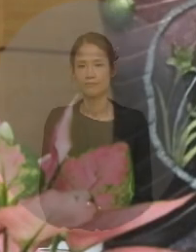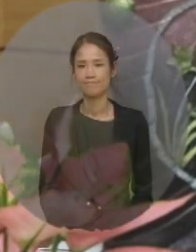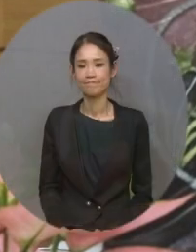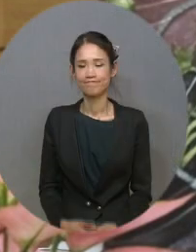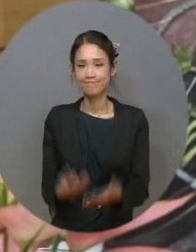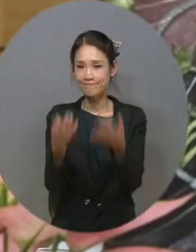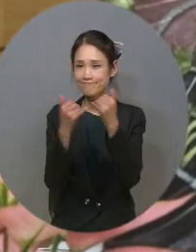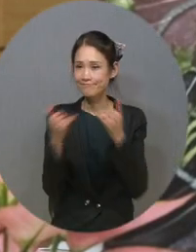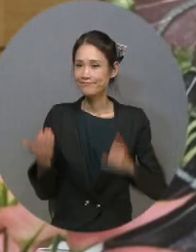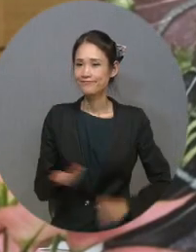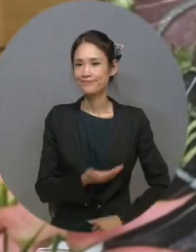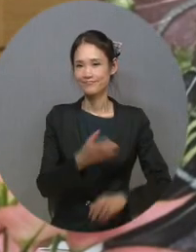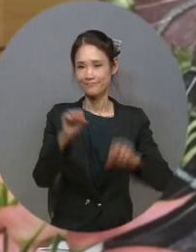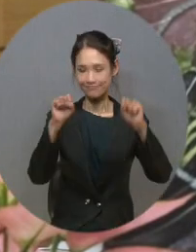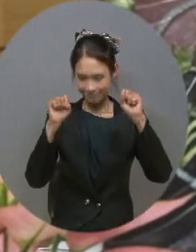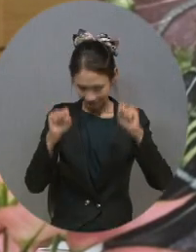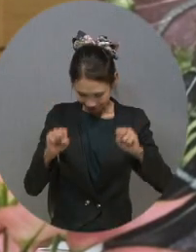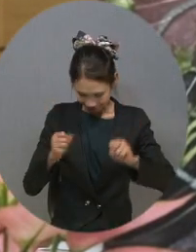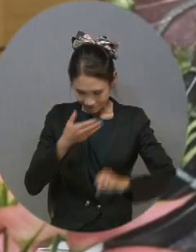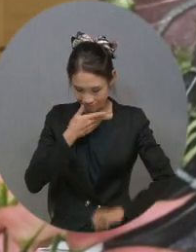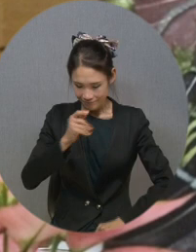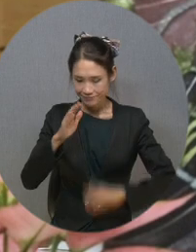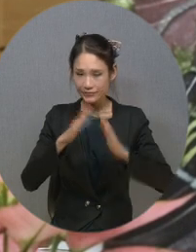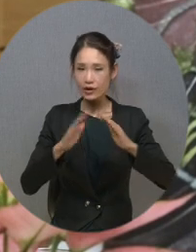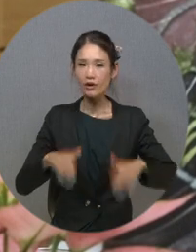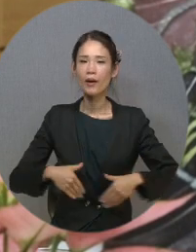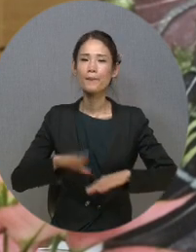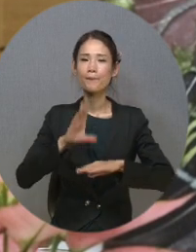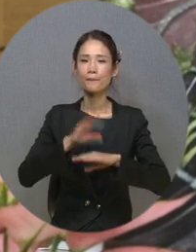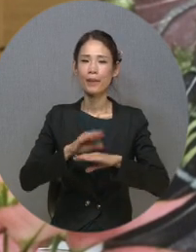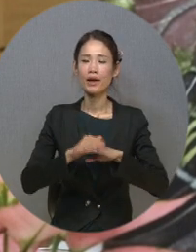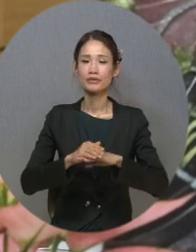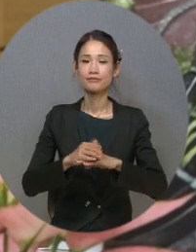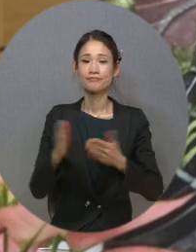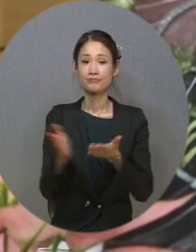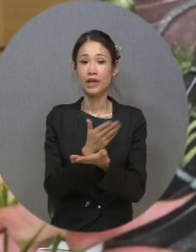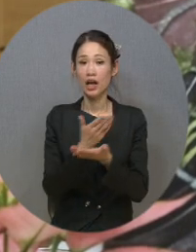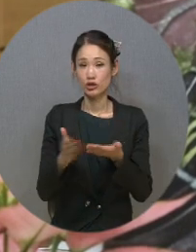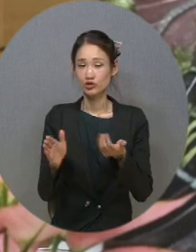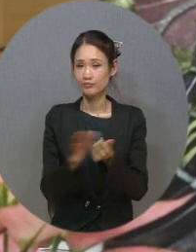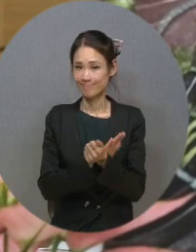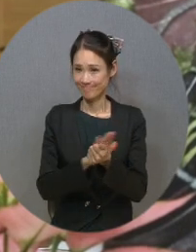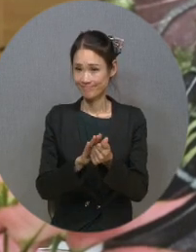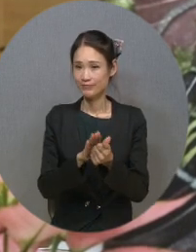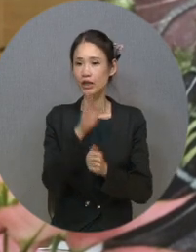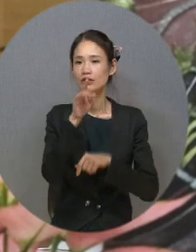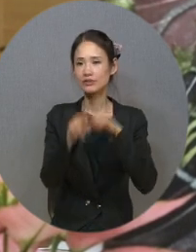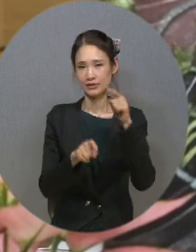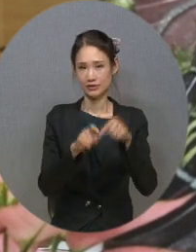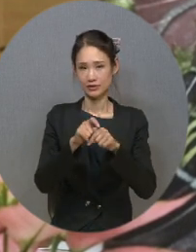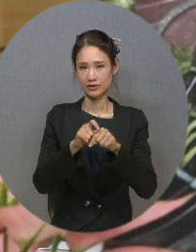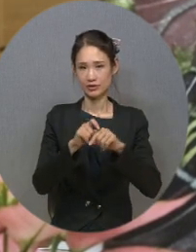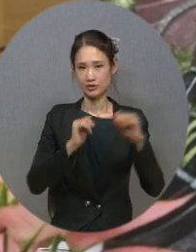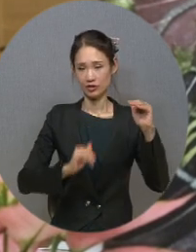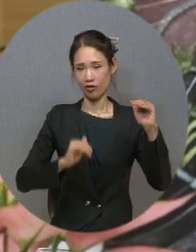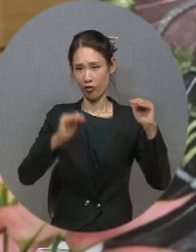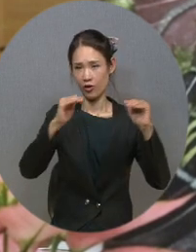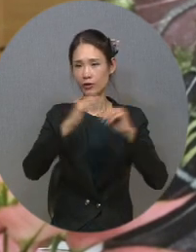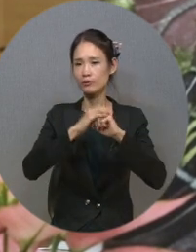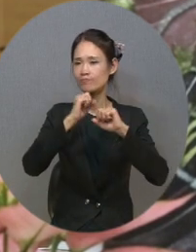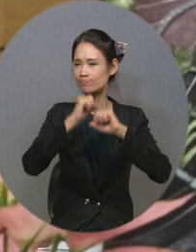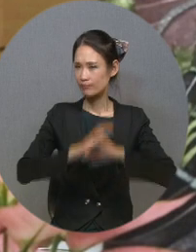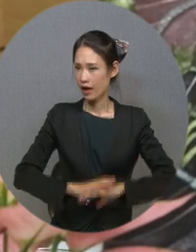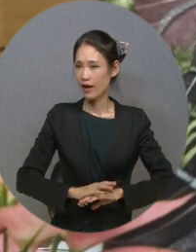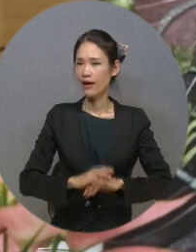시청자 여러분 안녕하십니까? 복지TV 재난방송에서는 나눔과 배려를 실천하고 계층 간 벽을 허무는